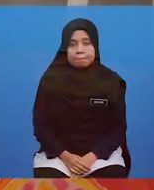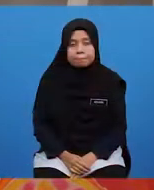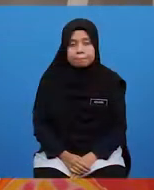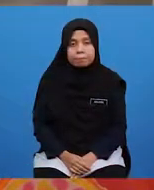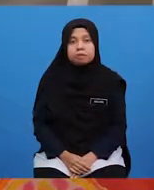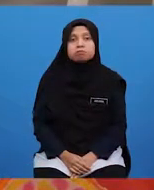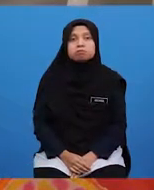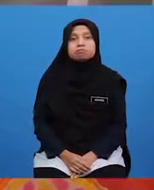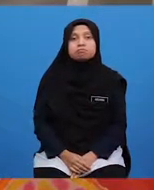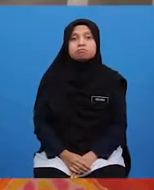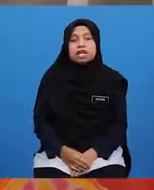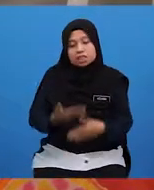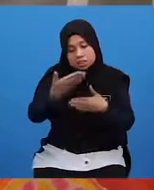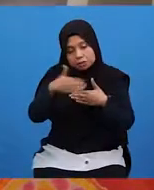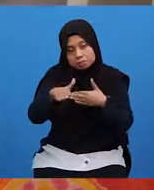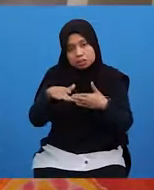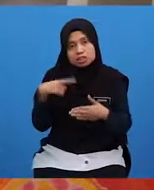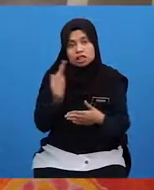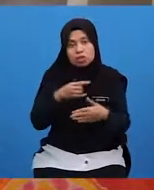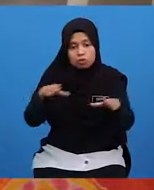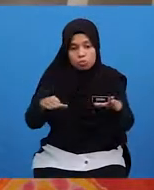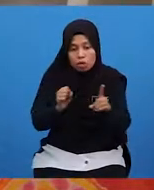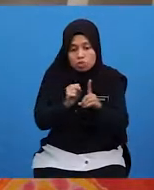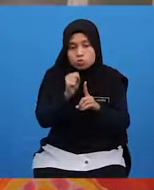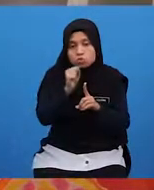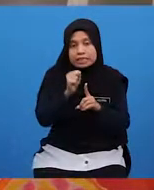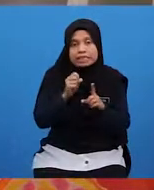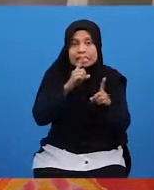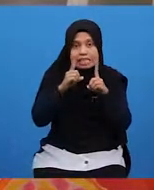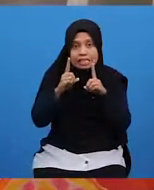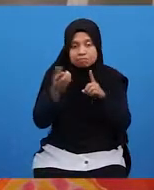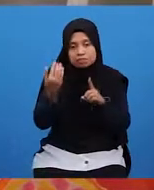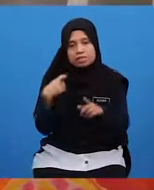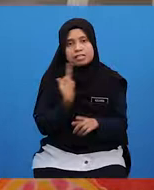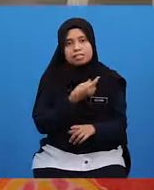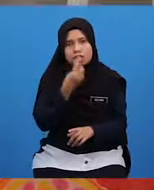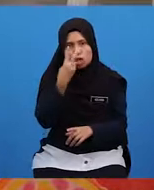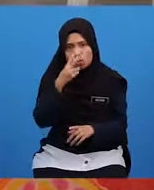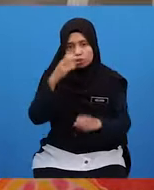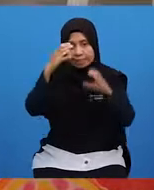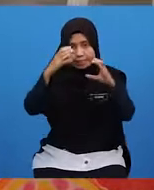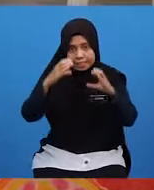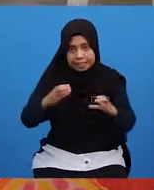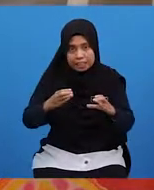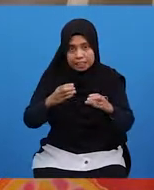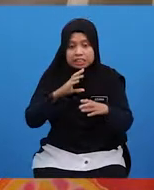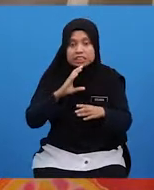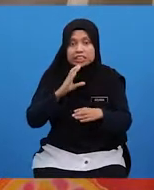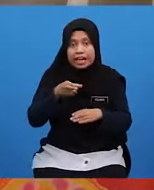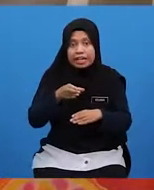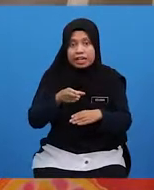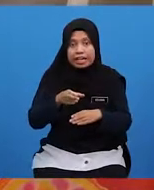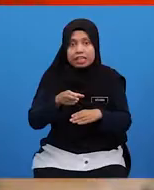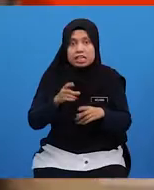Okey, murid-murid, selepas kita membuat sukatan lilin, mari kita lihat cara mencairkan lilin